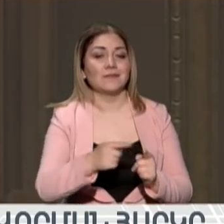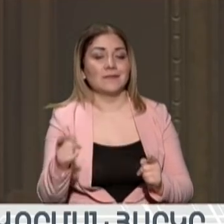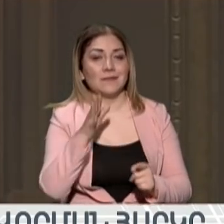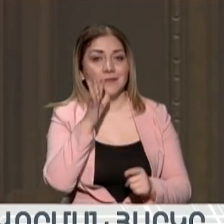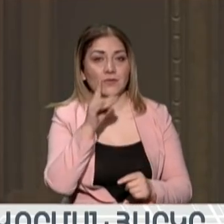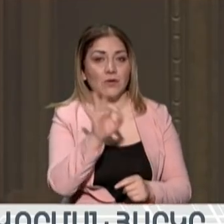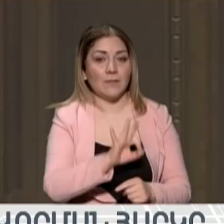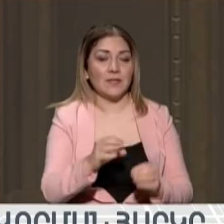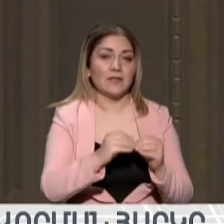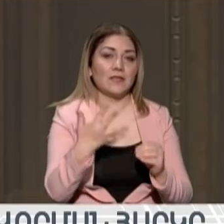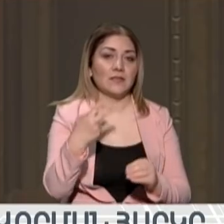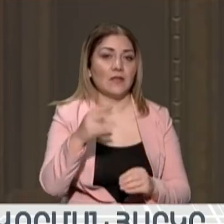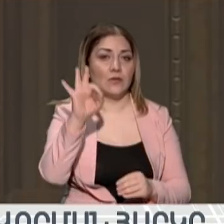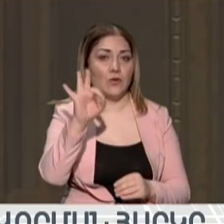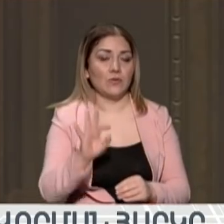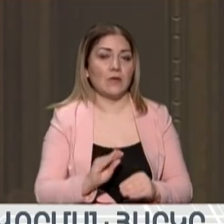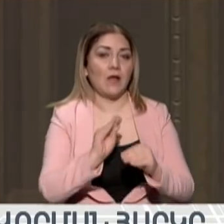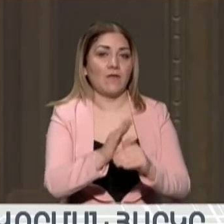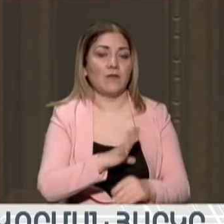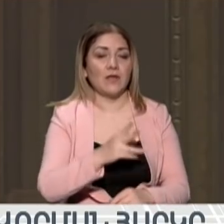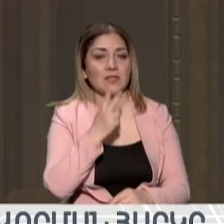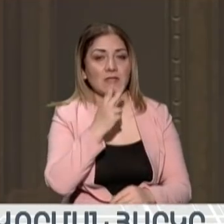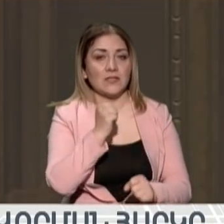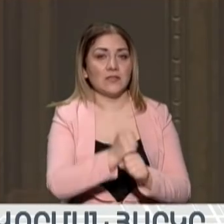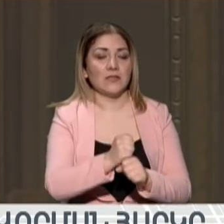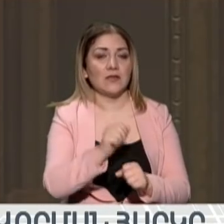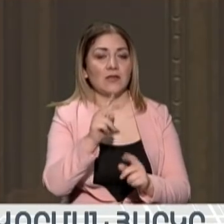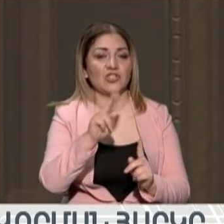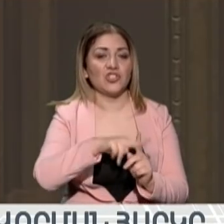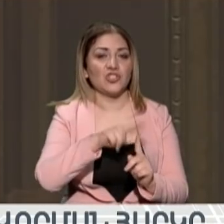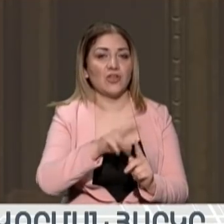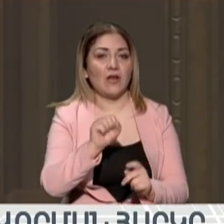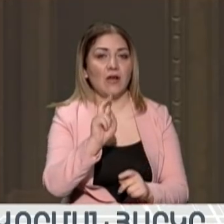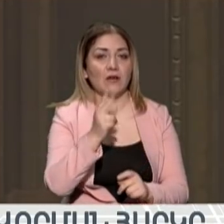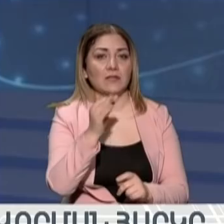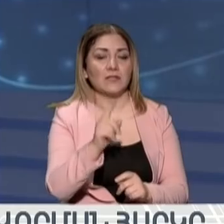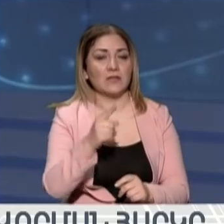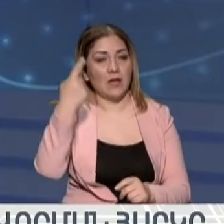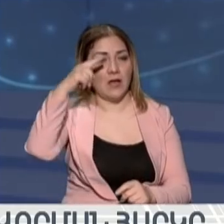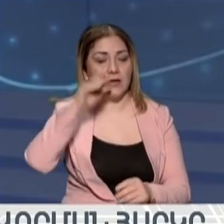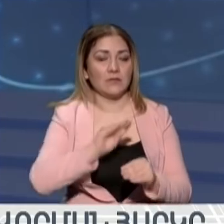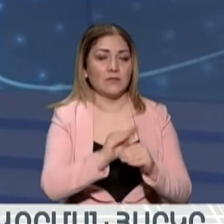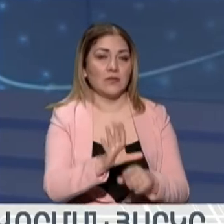տարիների, 15-20%-ով բարձրացնել ծխախոտի արտադրանքի ակցիզային հարկի դրույքաչափերը։